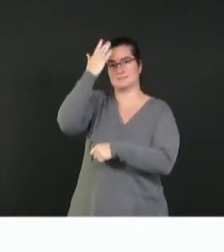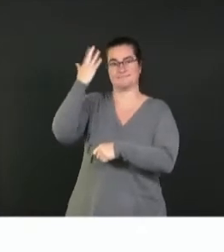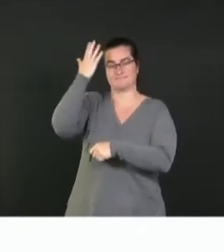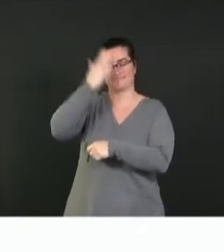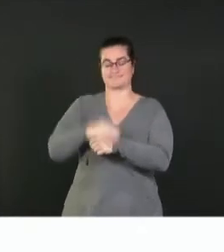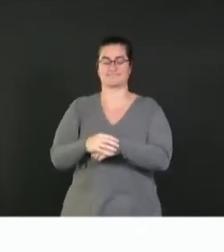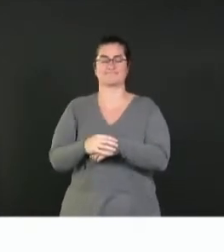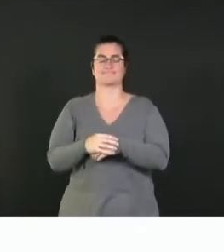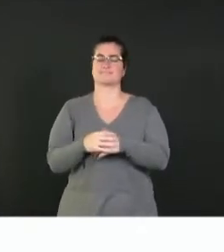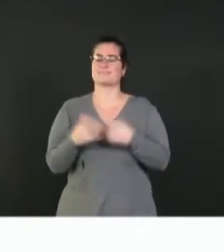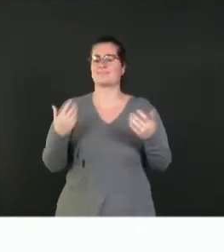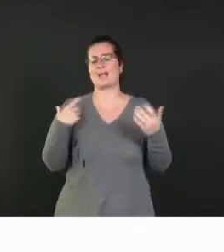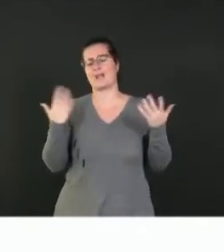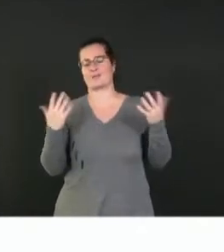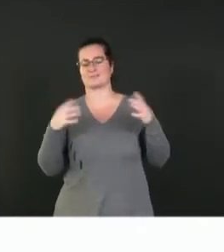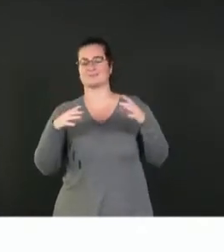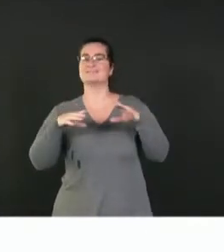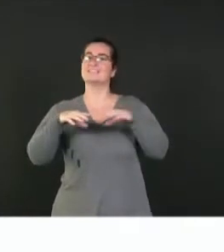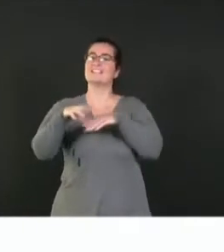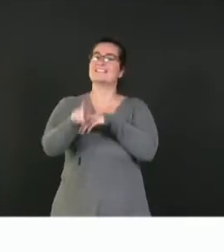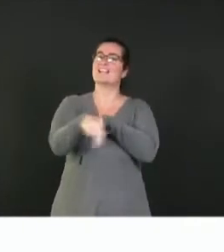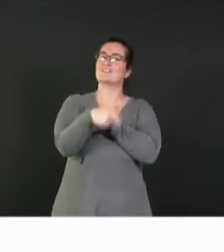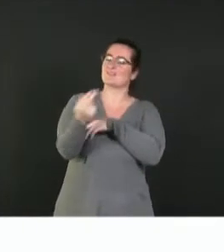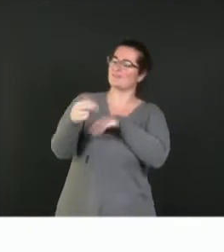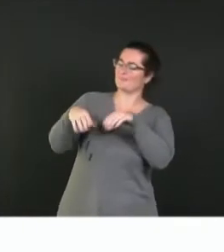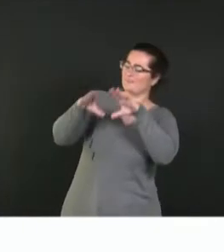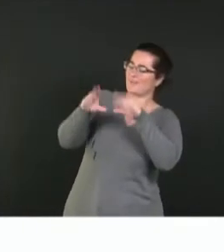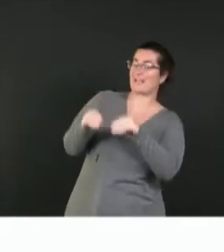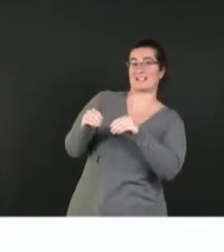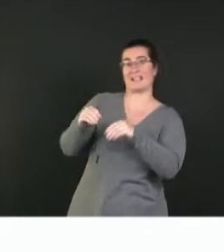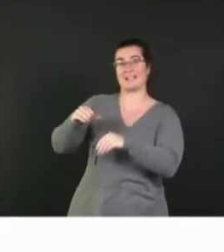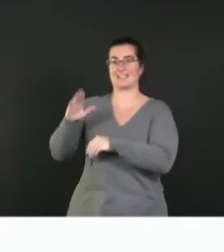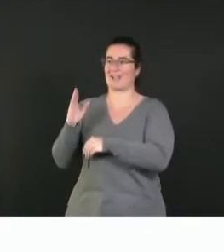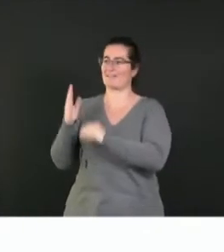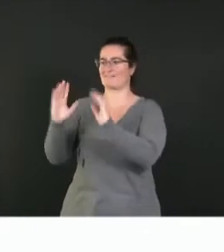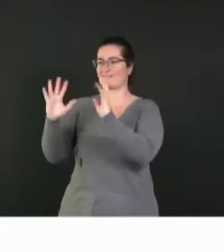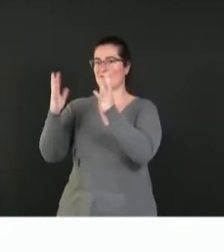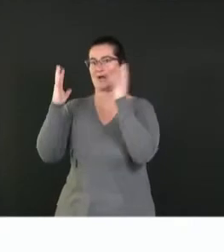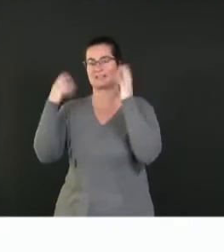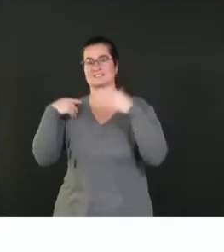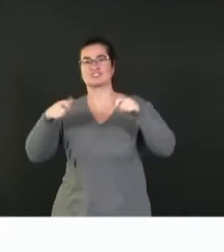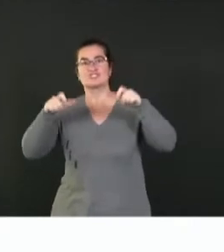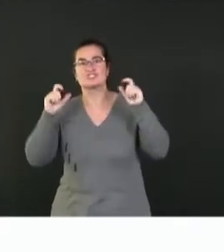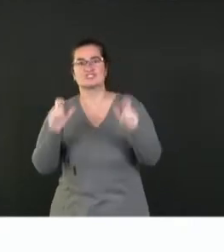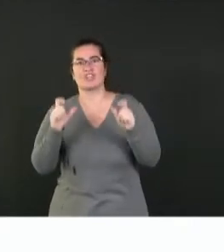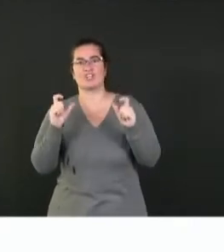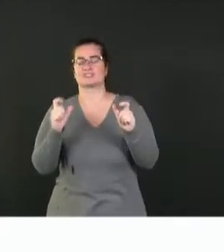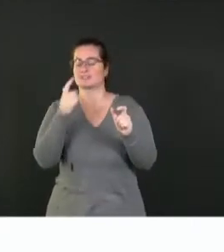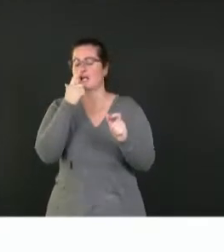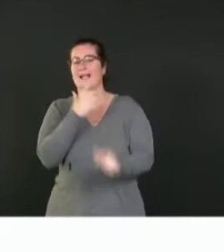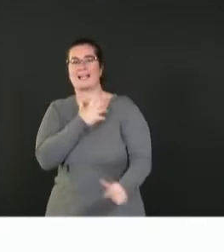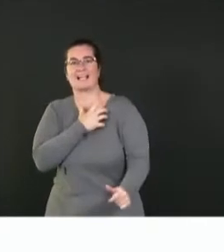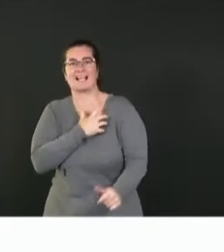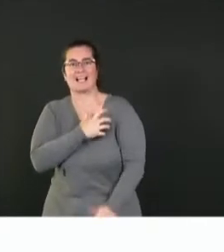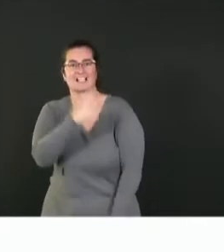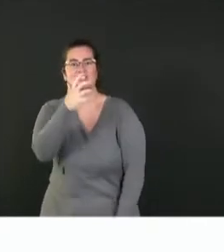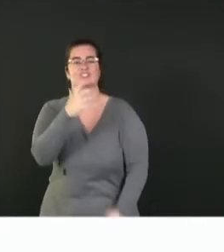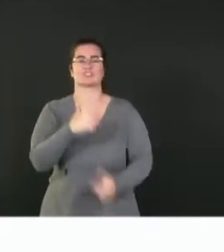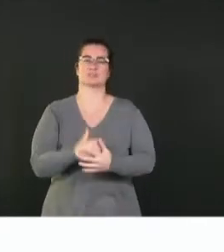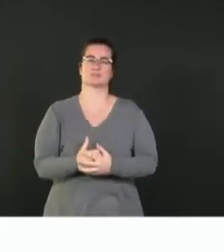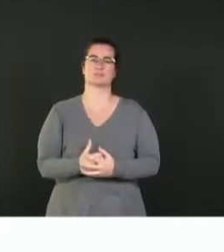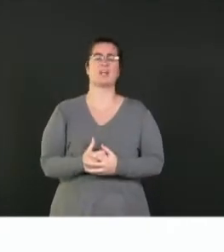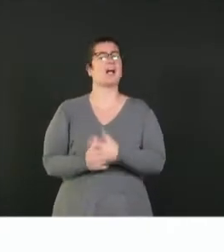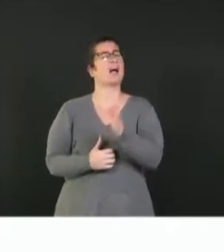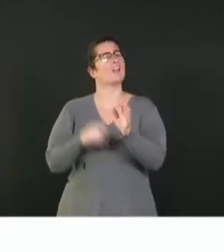que la place de la nature et notamment de la forêt en ce qui nous concerne, c'est une vraie chance et une vraie richesse, parce que même si la forêt est d'une